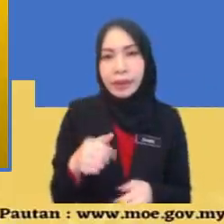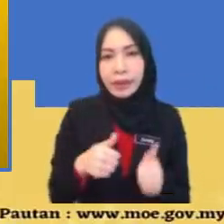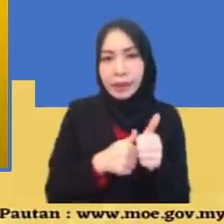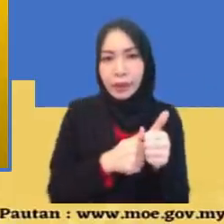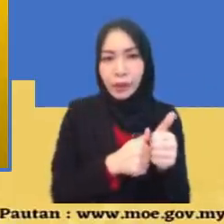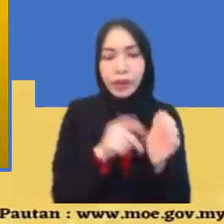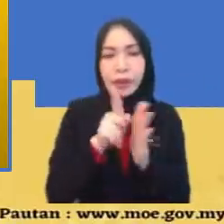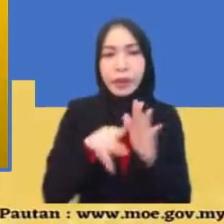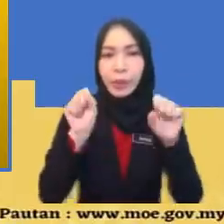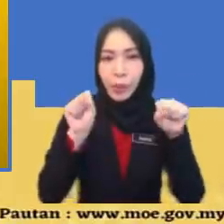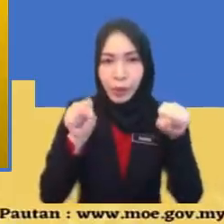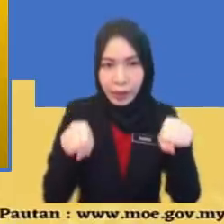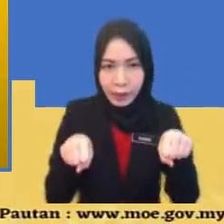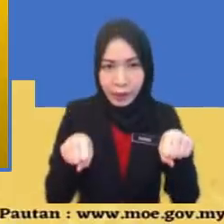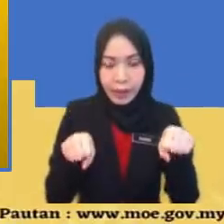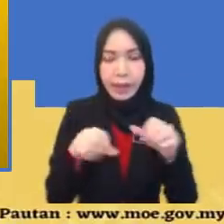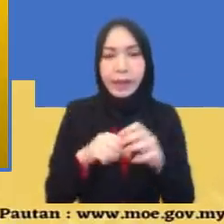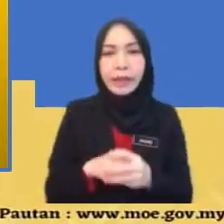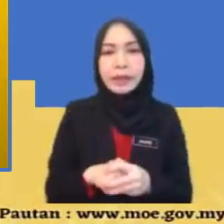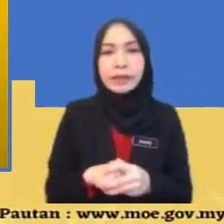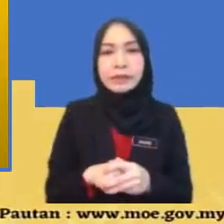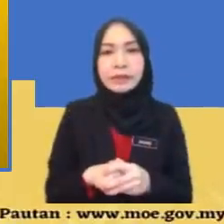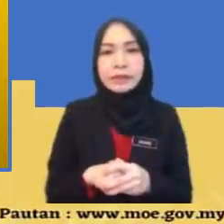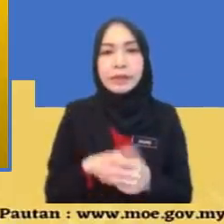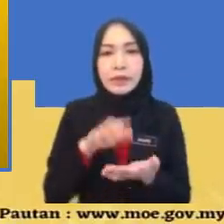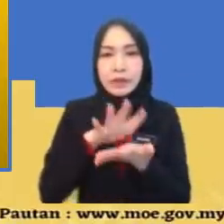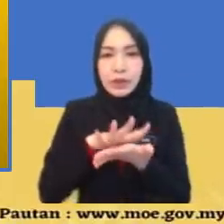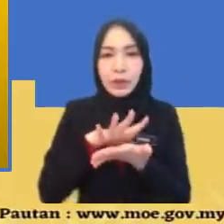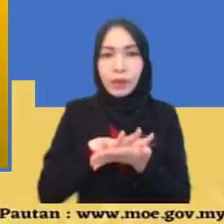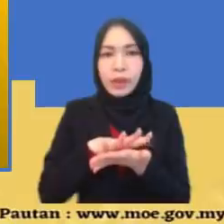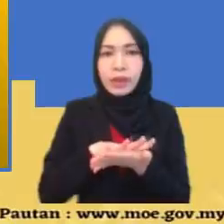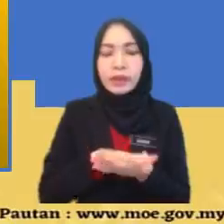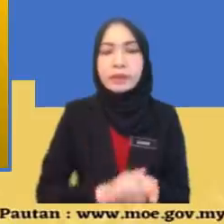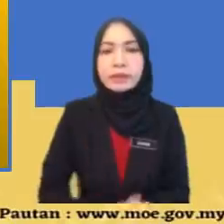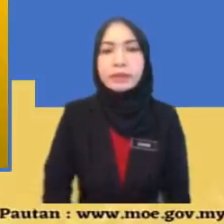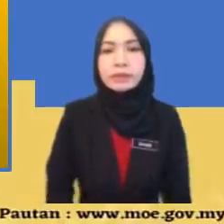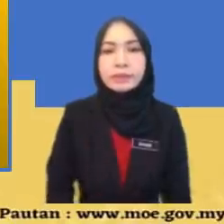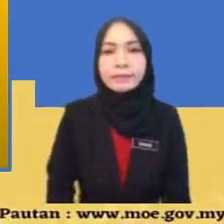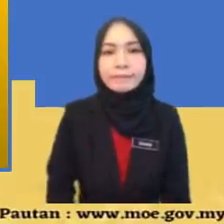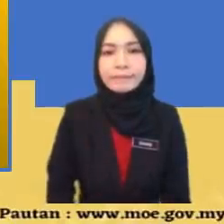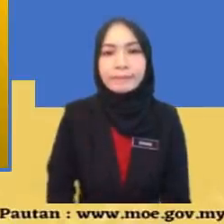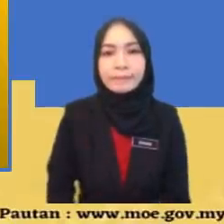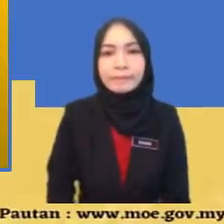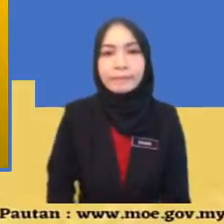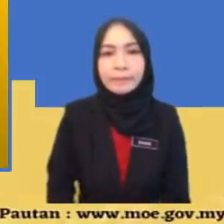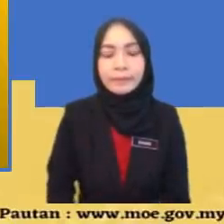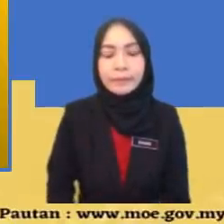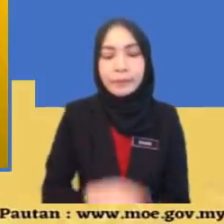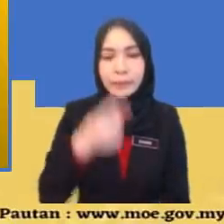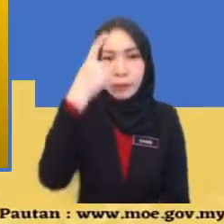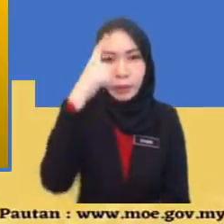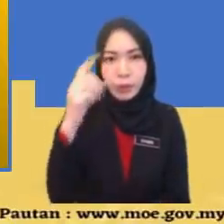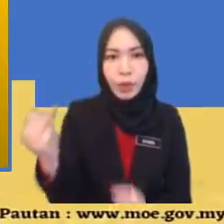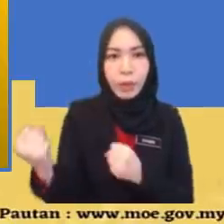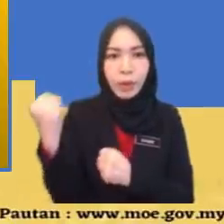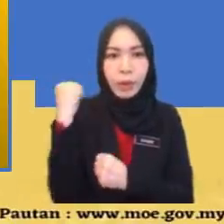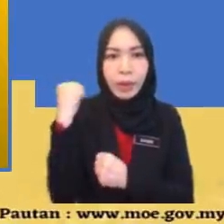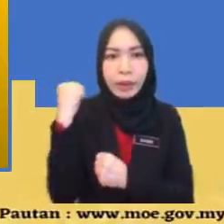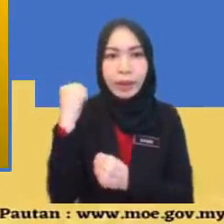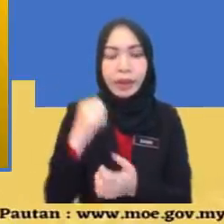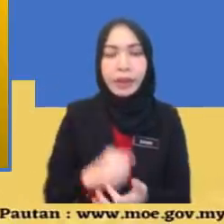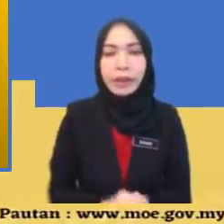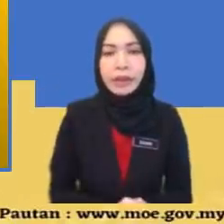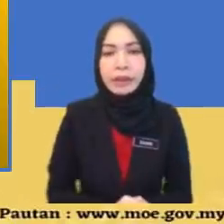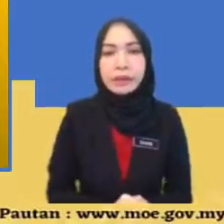masing-masing tentu anda perempuan yang saya hormati sekian bagi mengukuhkan permakosaan